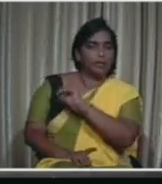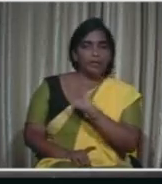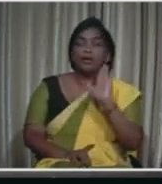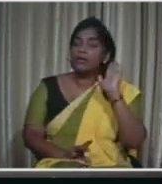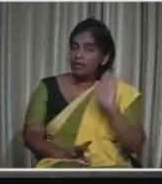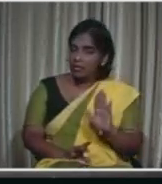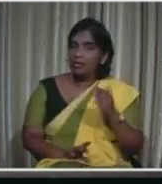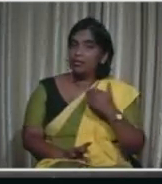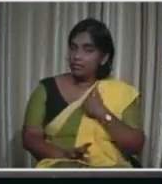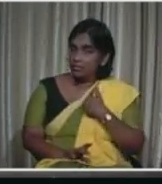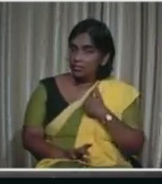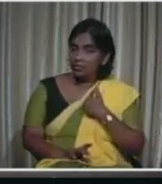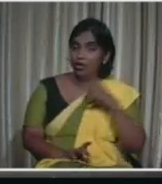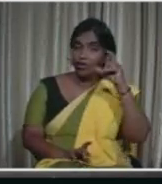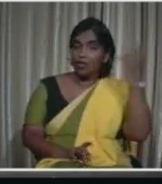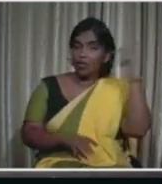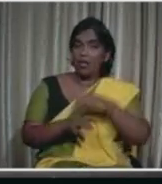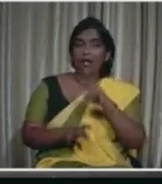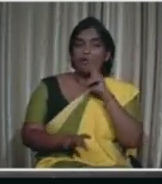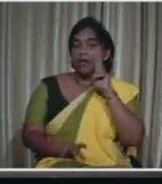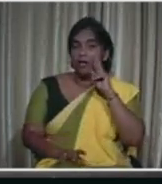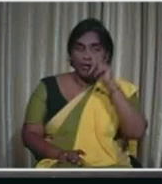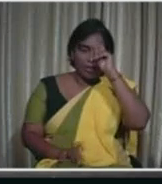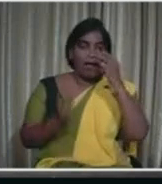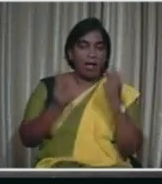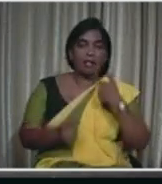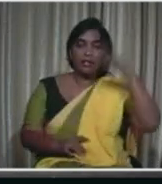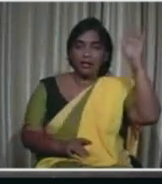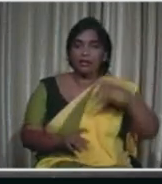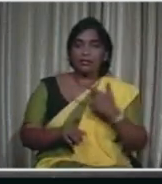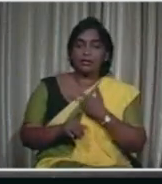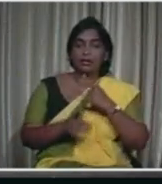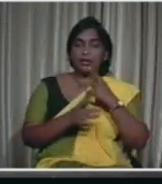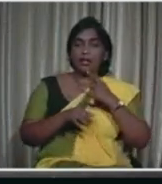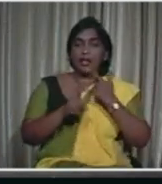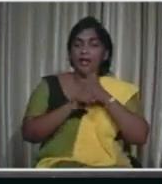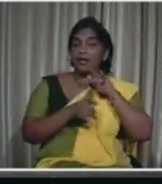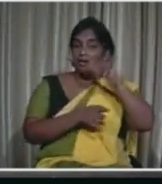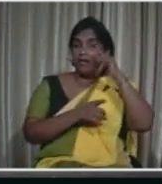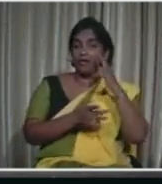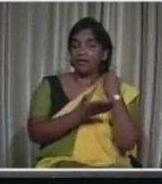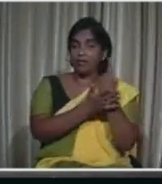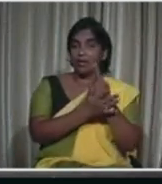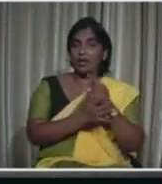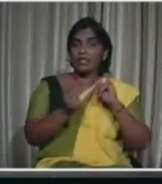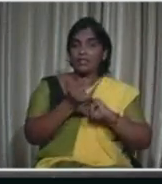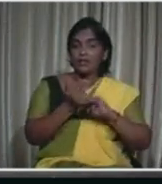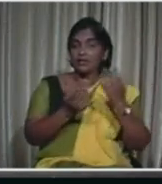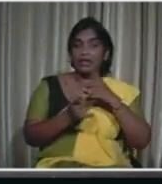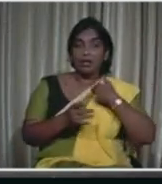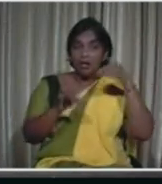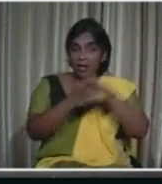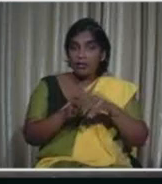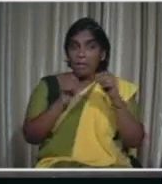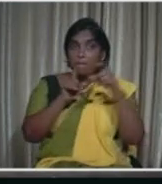හැබැයි මාව කොළඹට ගෙන ආ රනිල් වික්‍රමසිංහ මහත්තයා හදිසියෙන් එන්න කියලා එයාර්ෆෝස් හෙලිකොප්ටර් එක සවීන්ද්‍ර සිල්වත් හෙලිකොප්ටර් හිටියා කිව්වේ නෑ මං හිටියේ